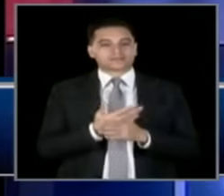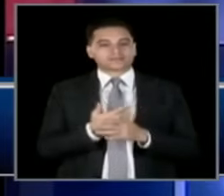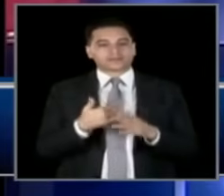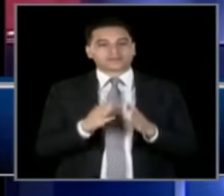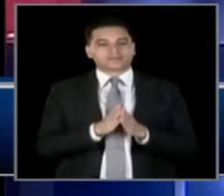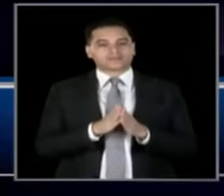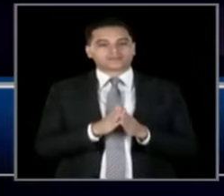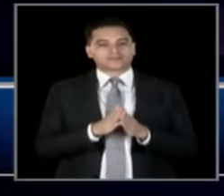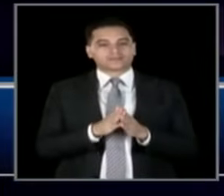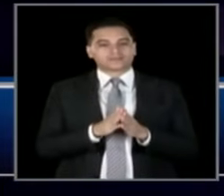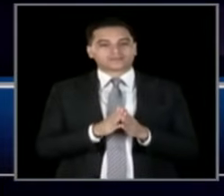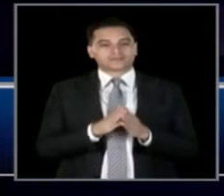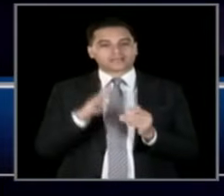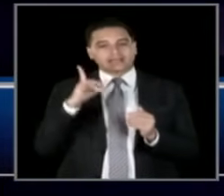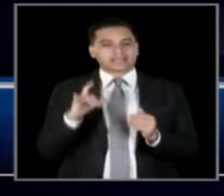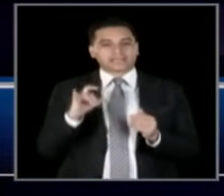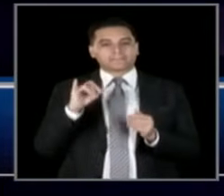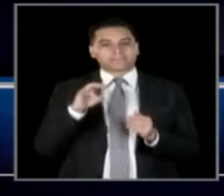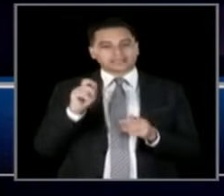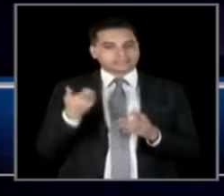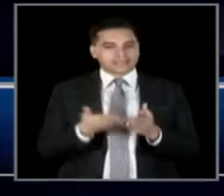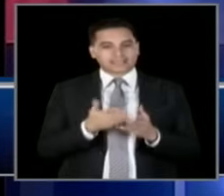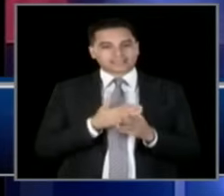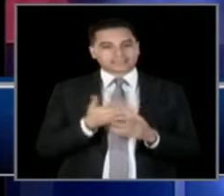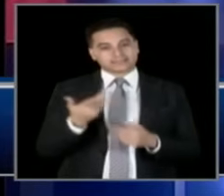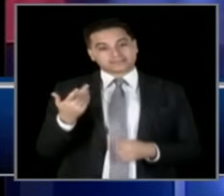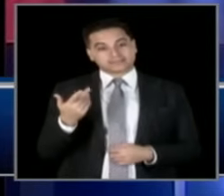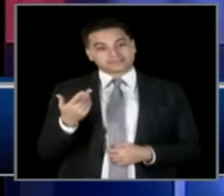أسف. كريمة استعجلتي